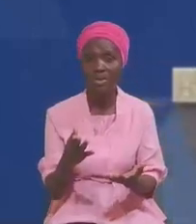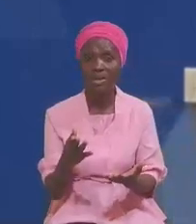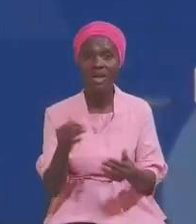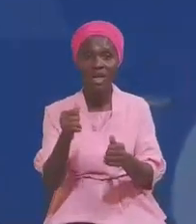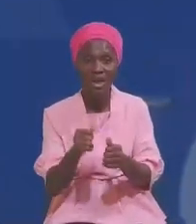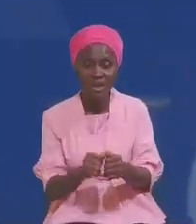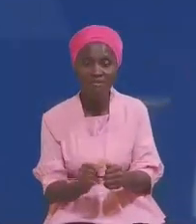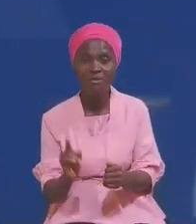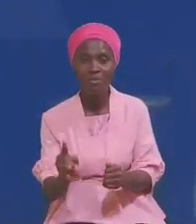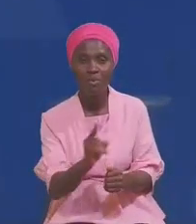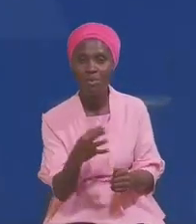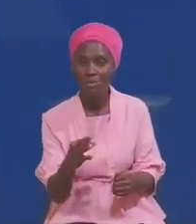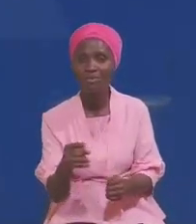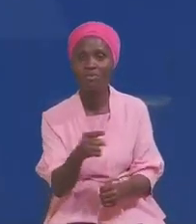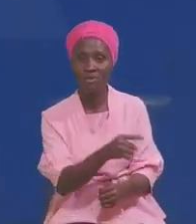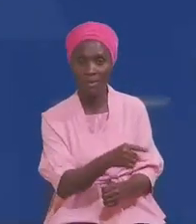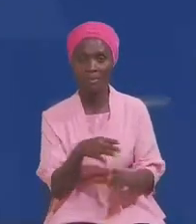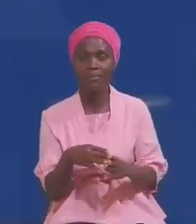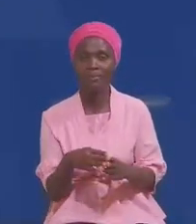Chacun d'eux voudrait boire.